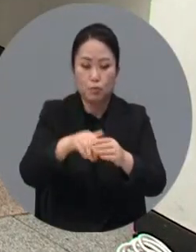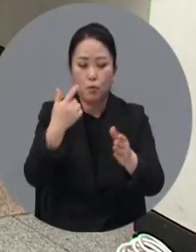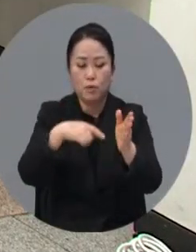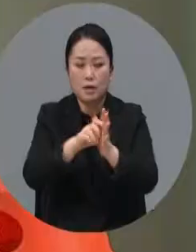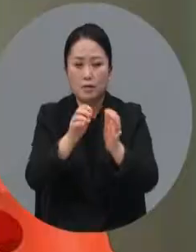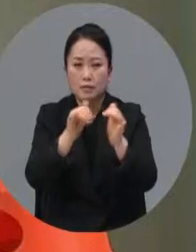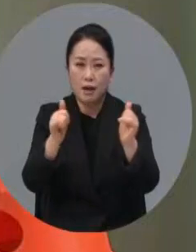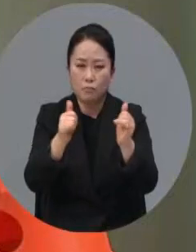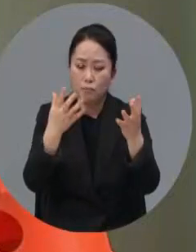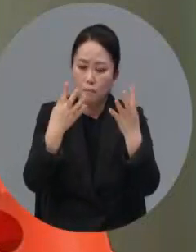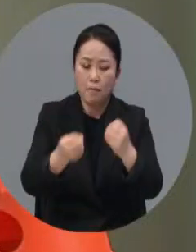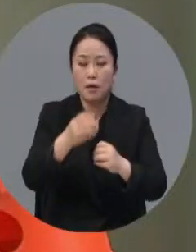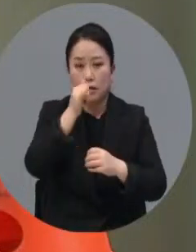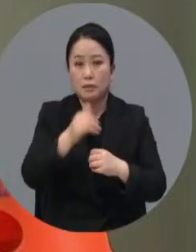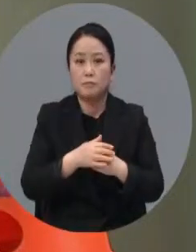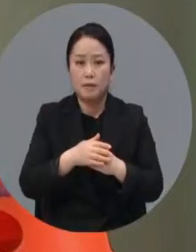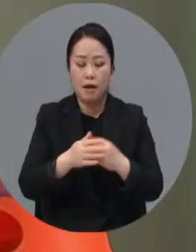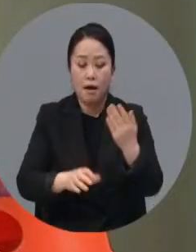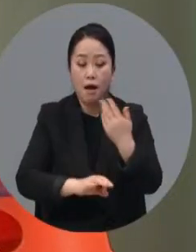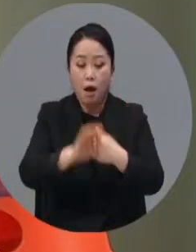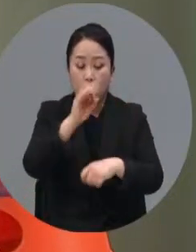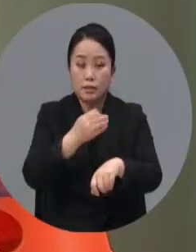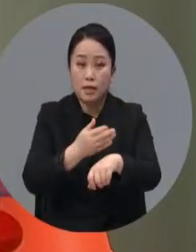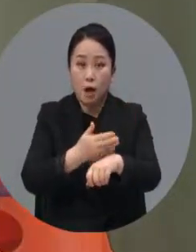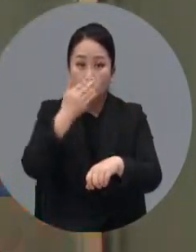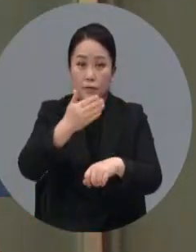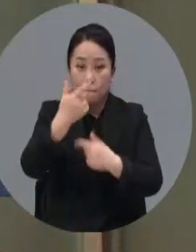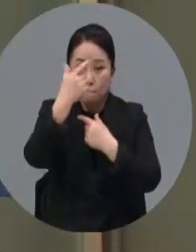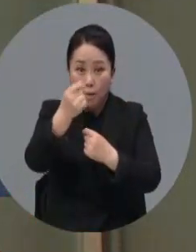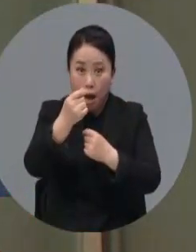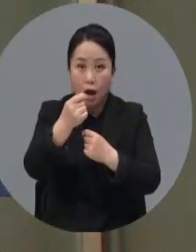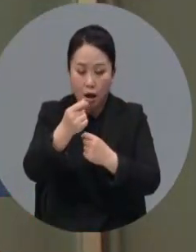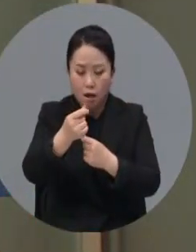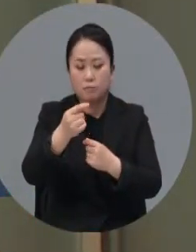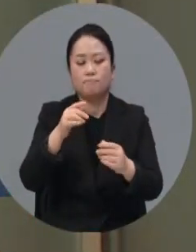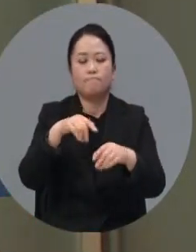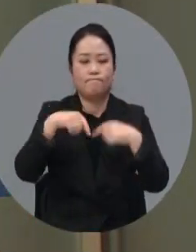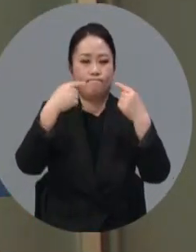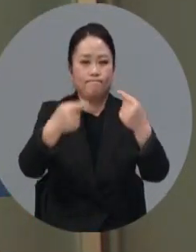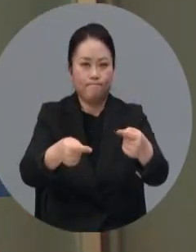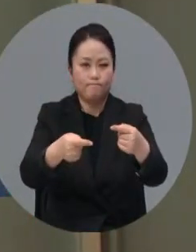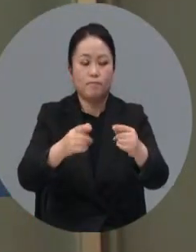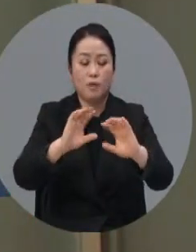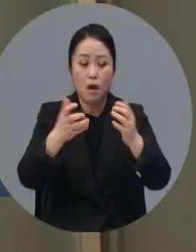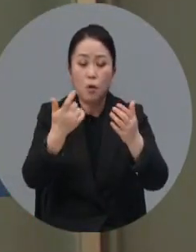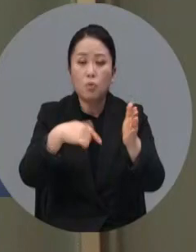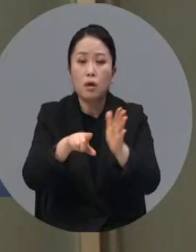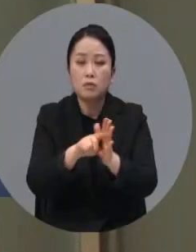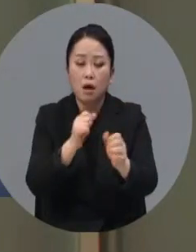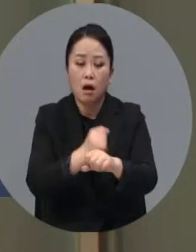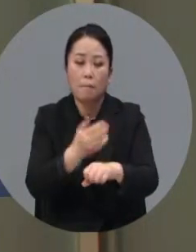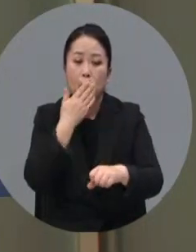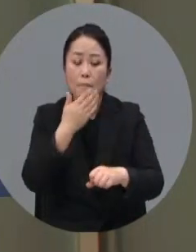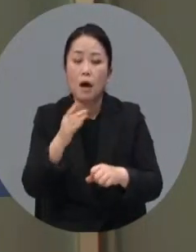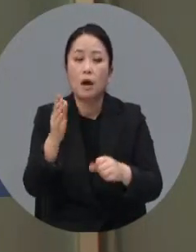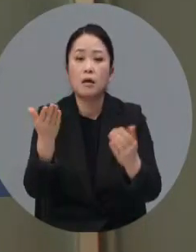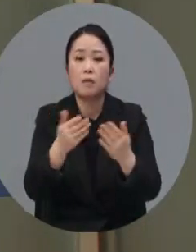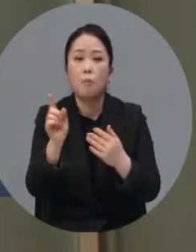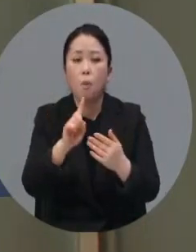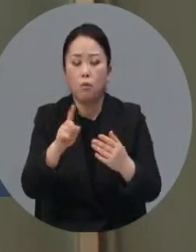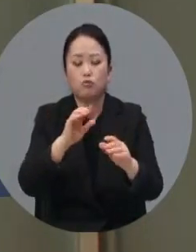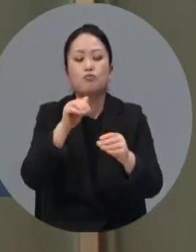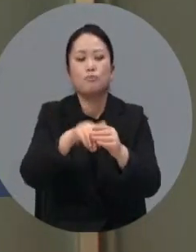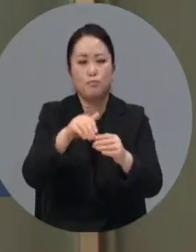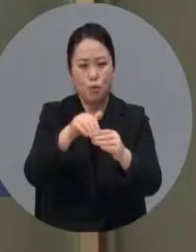북적입니다. 9시 땡 하자마자 이렇게 나오게 됐습니다. 나라를 위해서 제가 좀 뭔가 할 수 있는 일이 있다면 이 투표권이